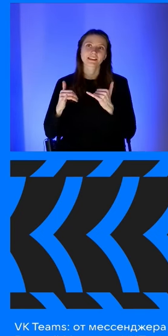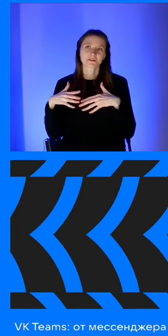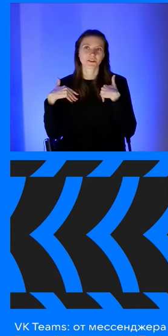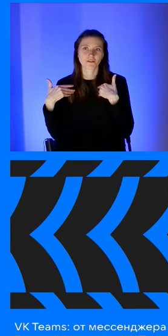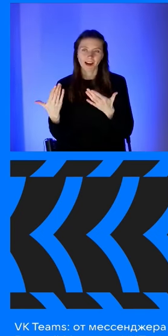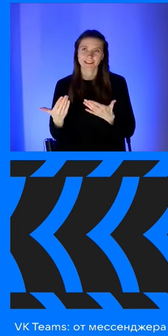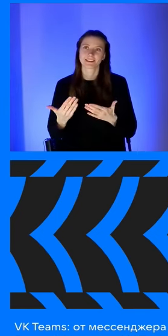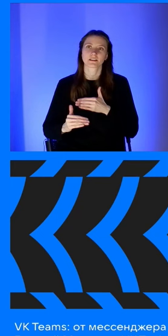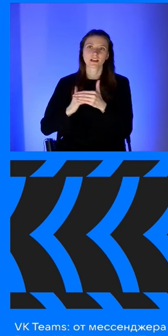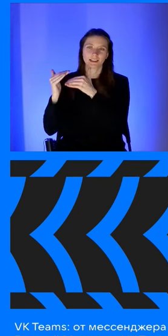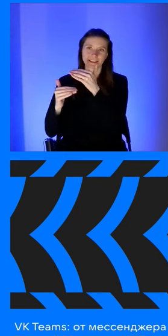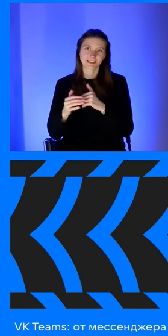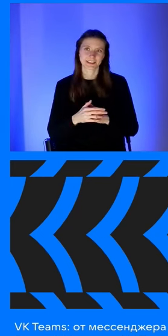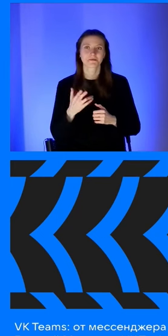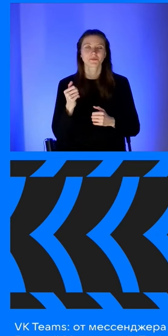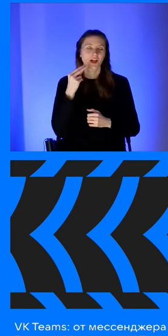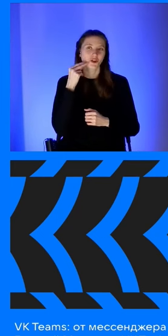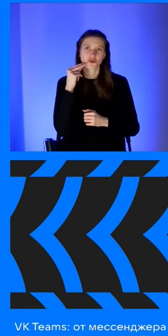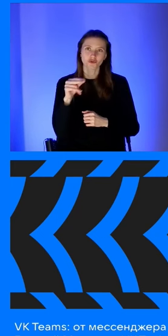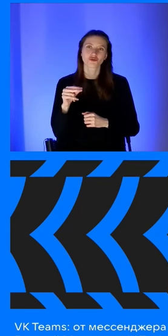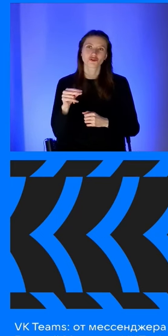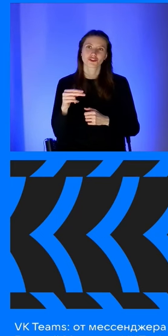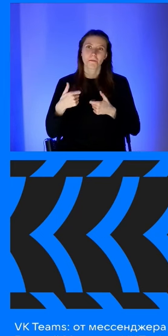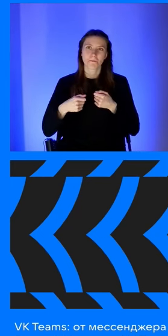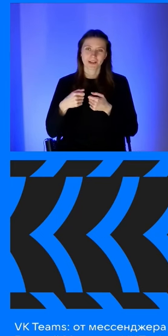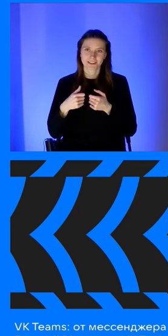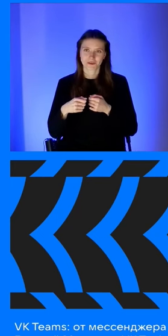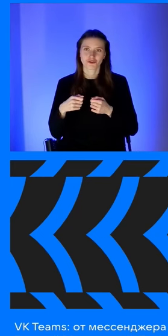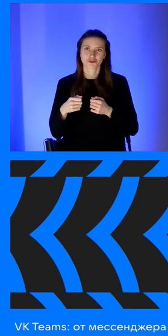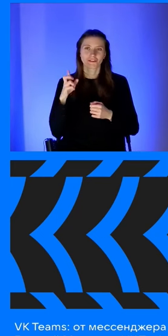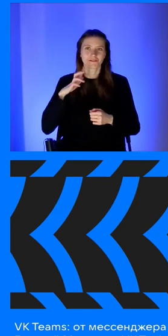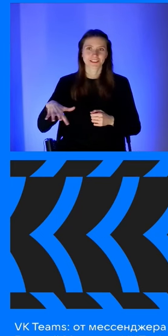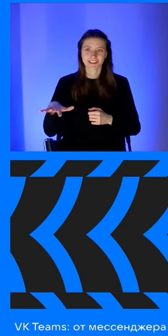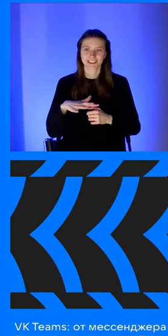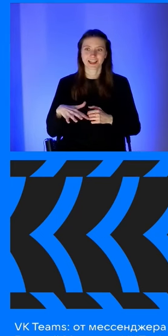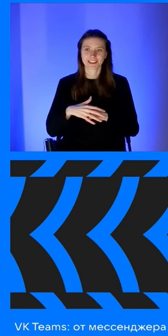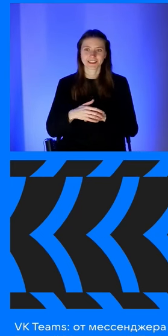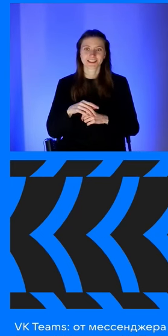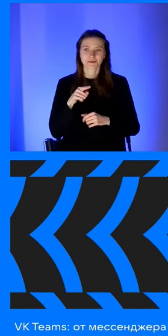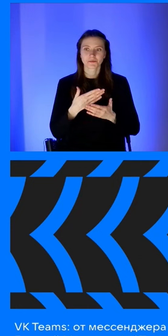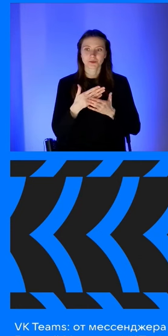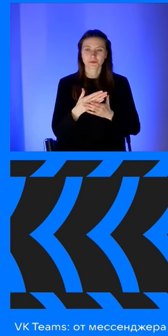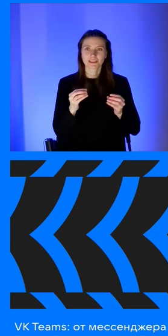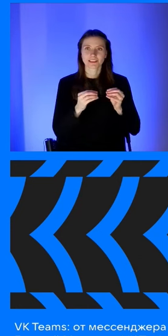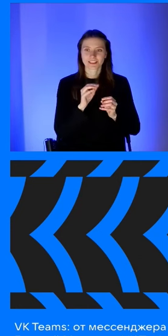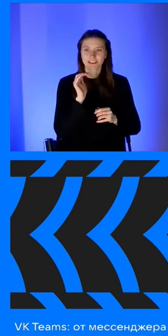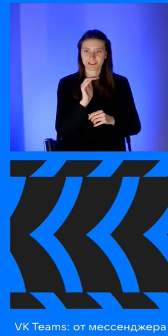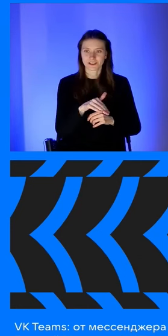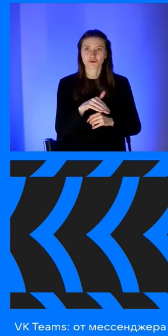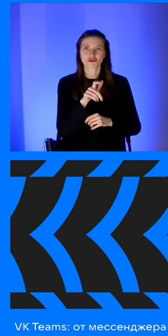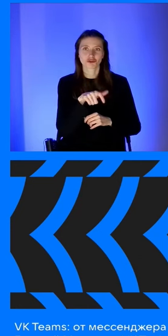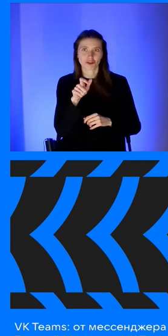корпоративный мессенджер в стране, как минимум. И поверьте, у нас 10 тысяч человек, которые пользуются им, которым встречаемся каждый